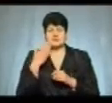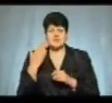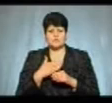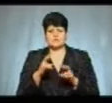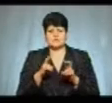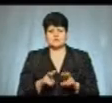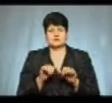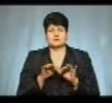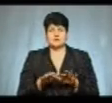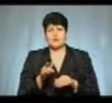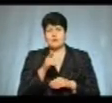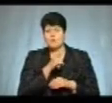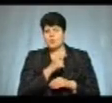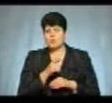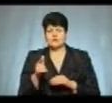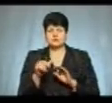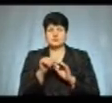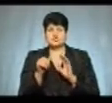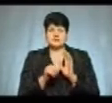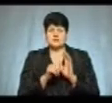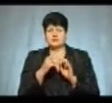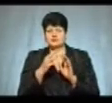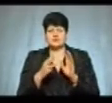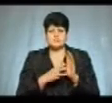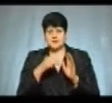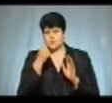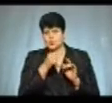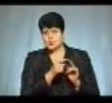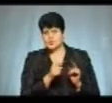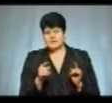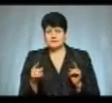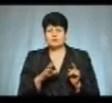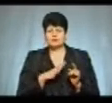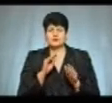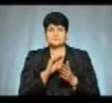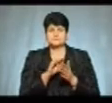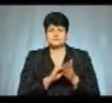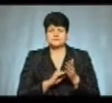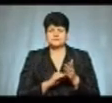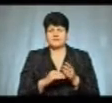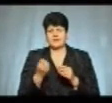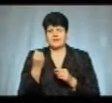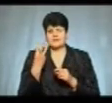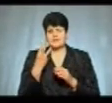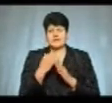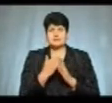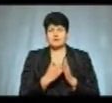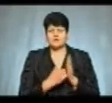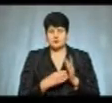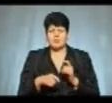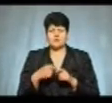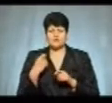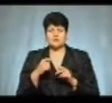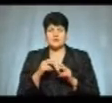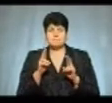справі. Протягом 16-18 років проти мене було складено 13 протоколів на порушення